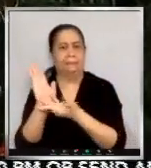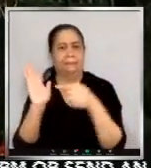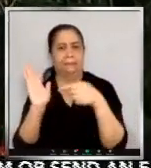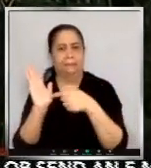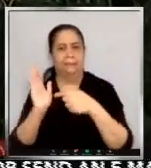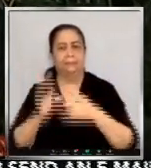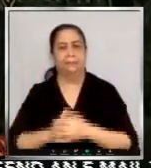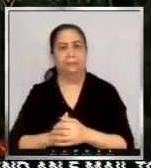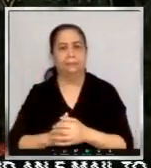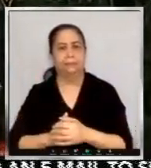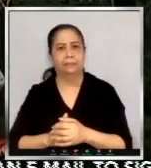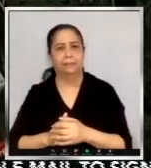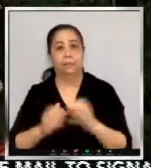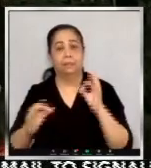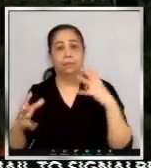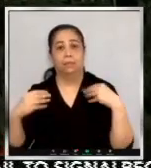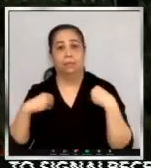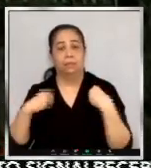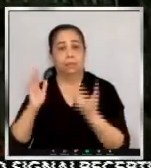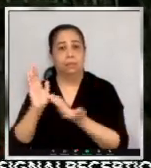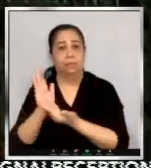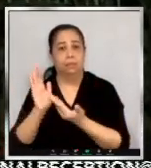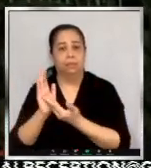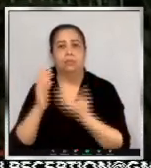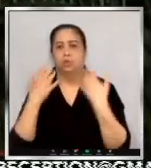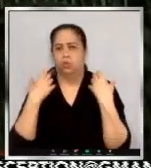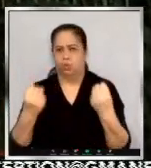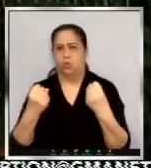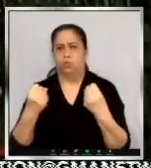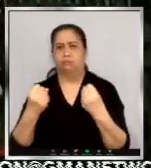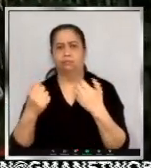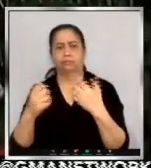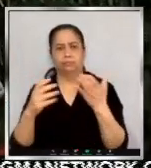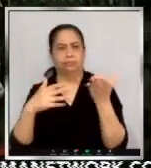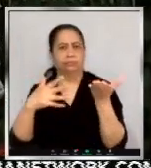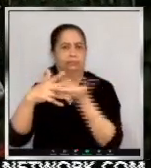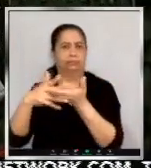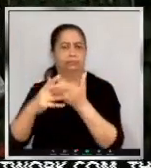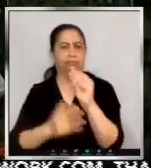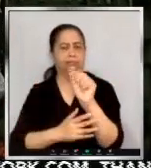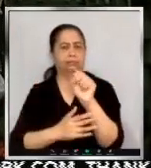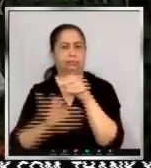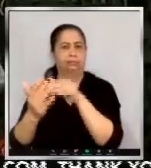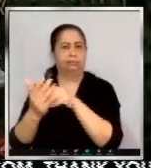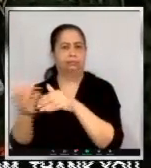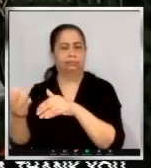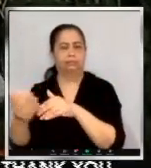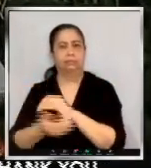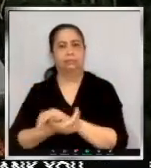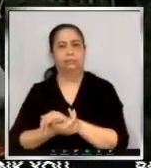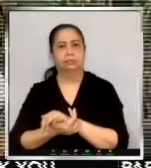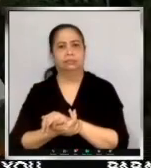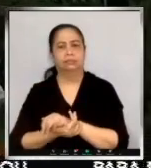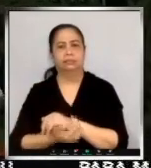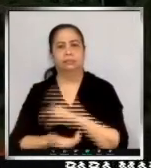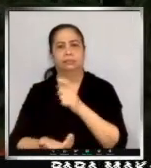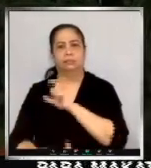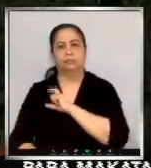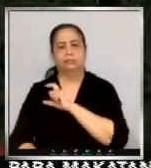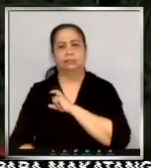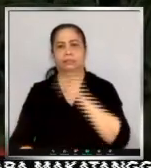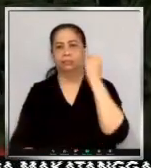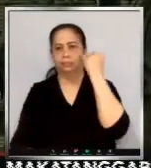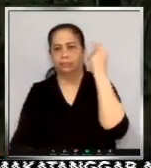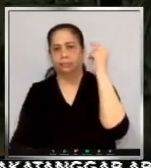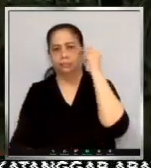as evidence, malakas talaga yung kaso against sa kay Police Staff Sergeant Jonel Nuesca,